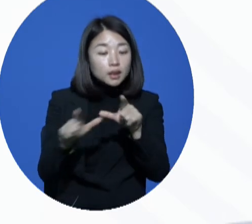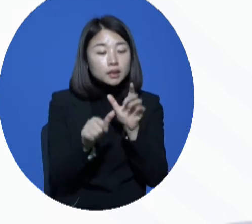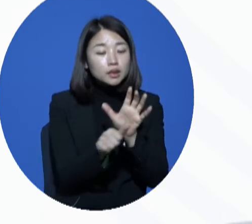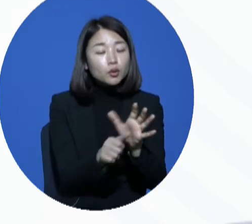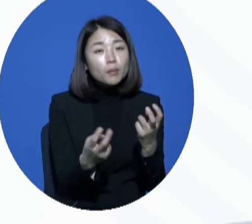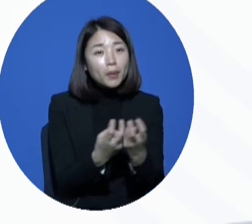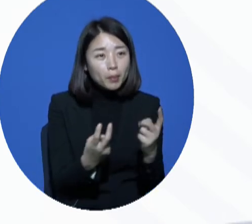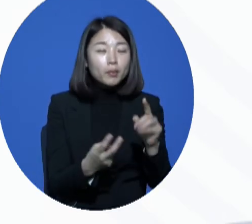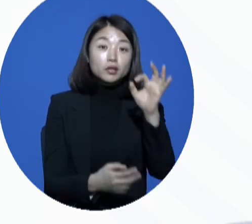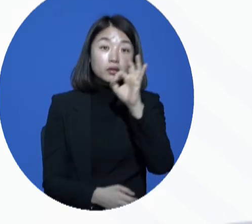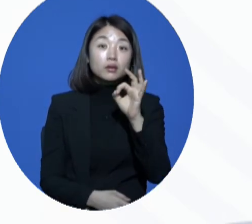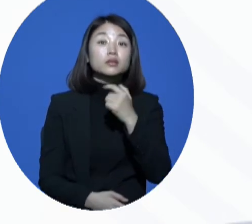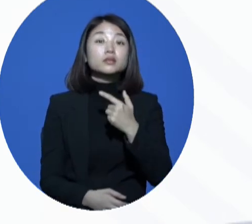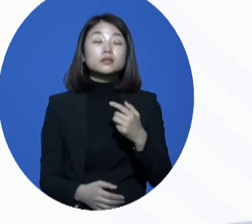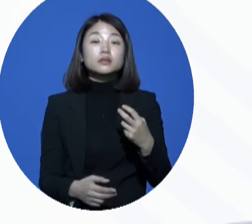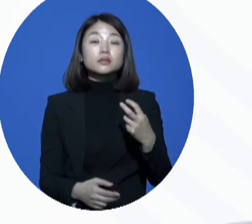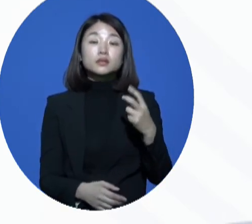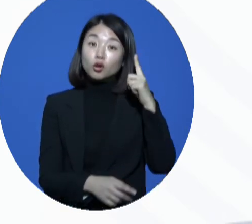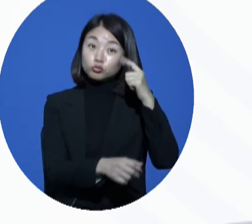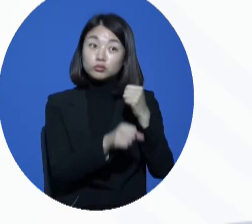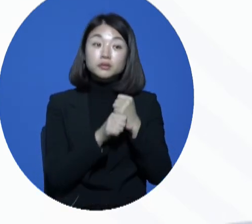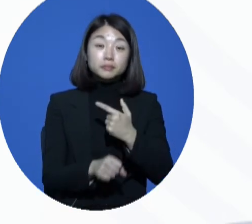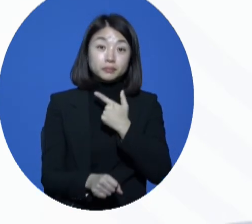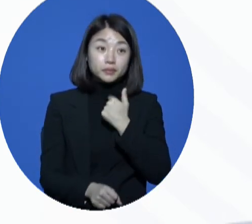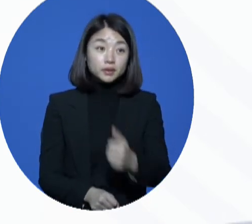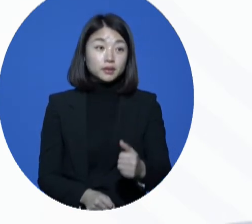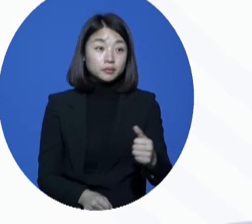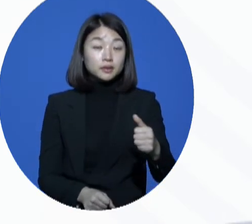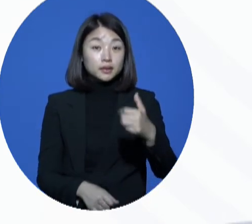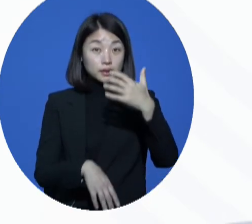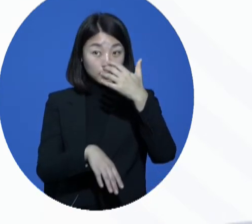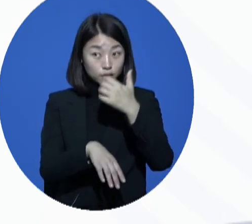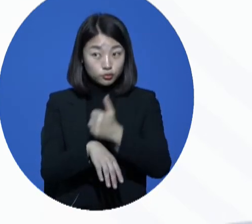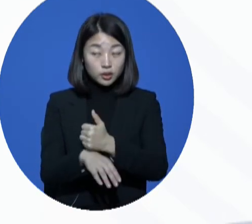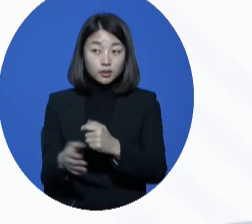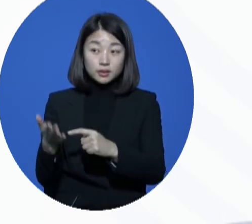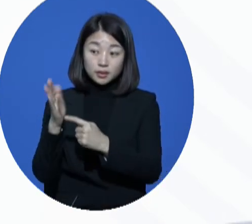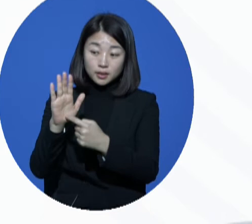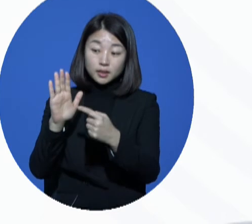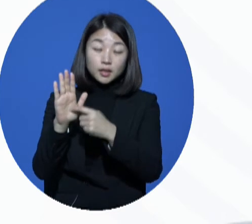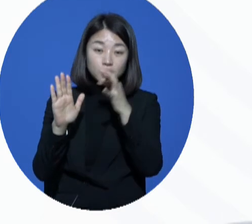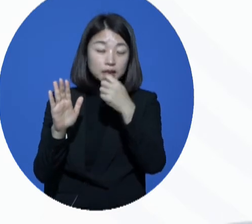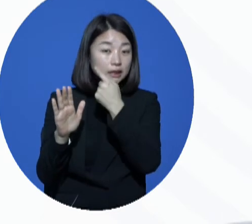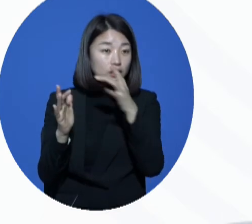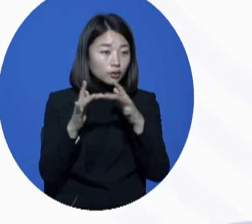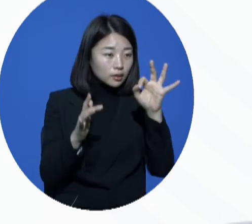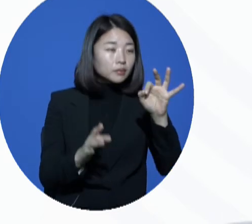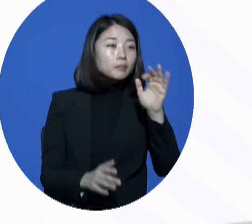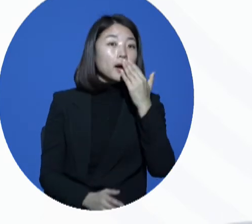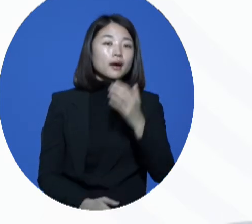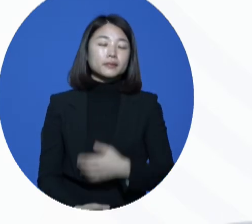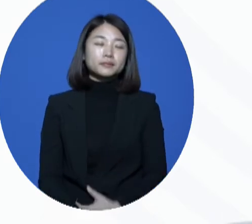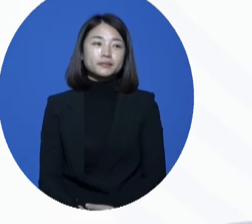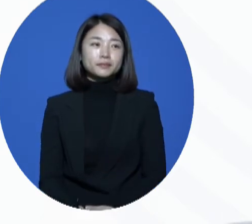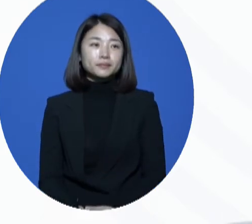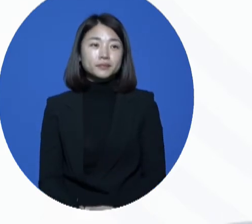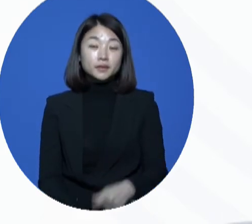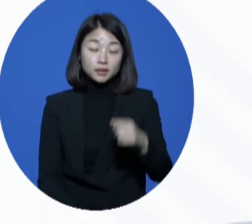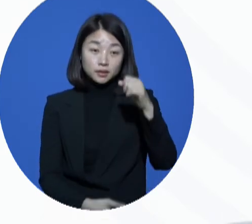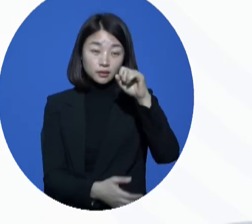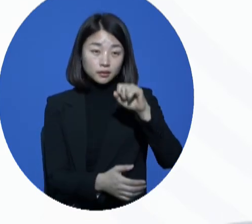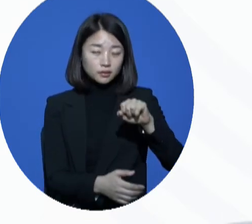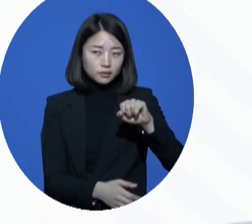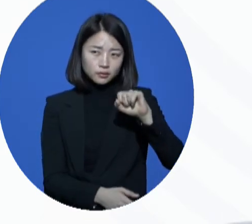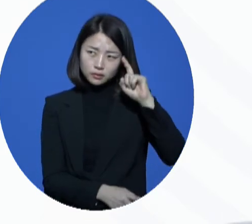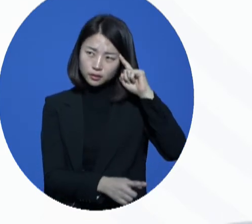했었습니다. 그래서 이러한 자료들은 다 이제 공개된 자료들이기 때문에 확인을 해보실 수 있고요. 이러한 연구들이 쌓이고